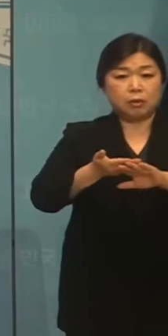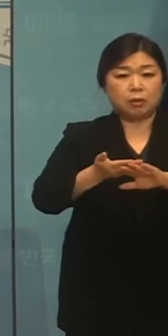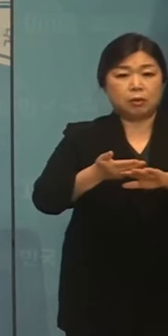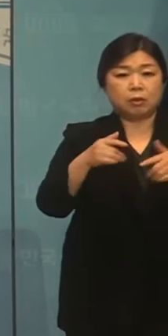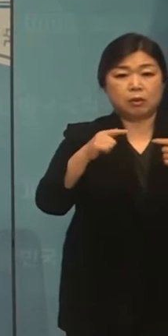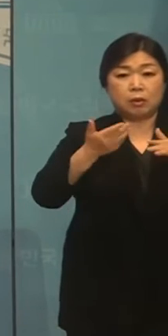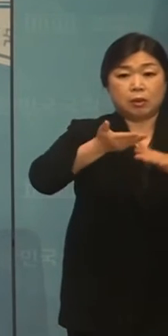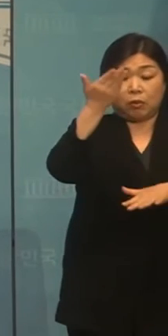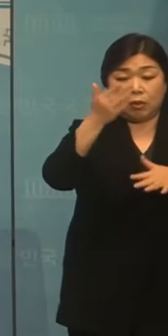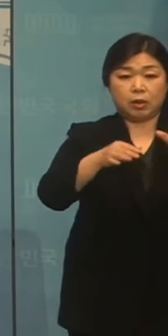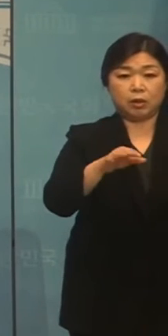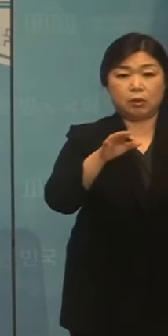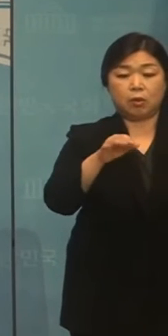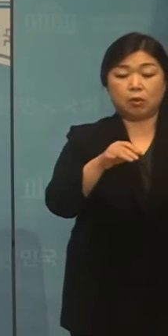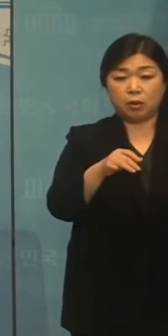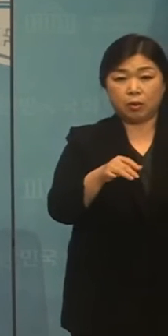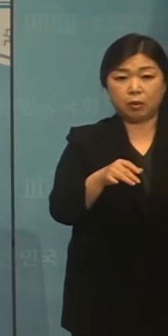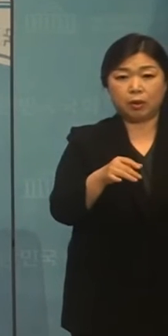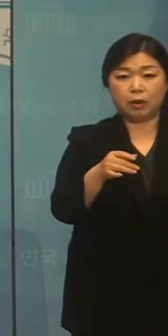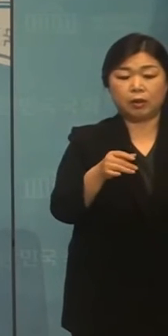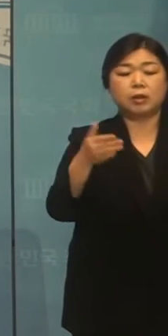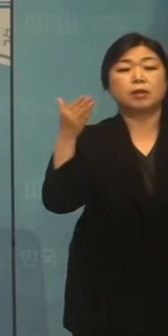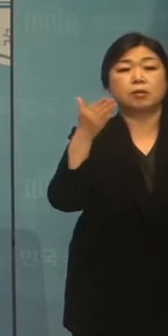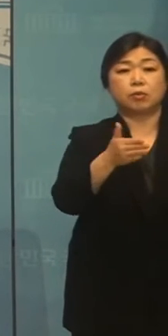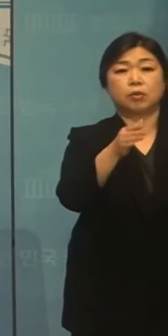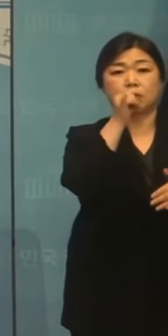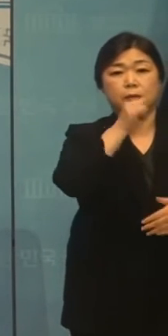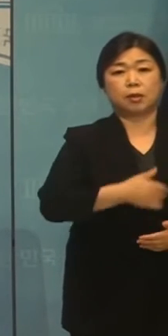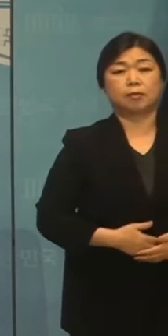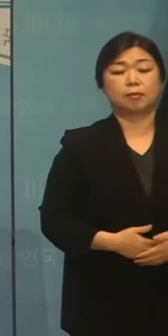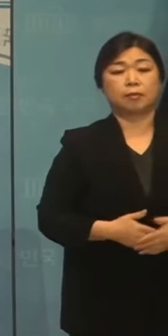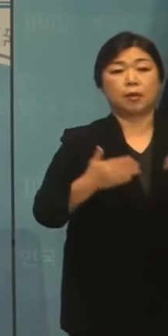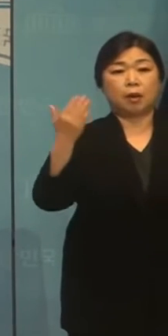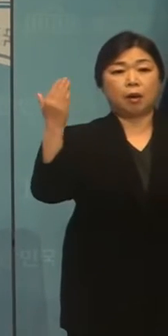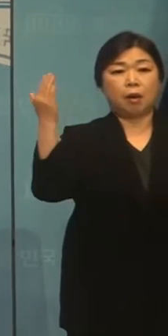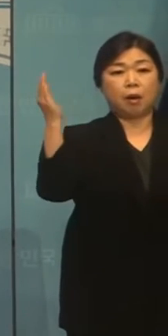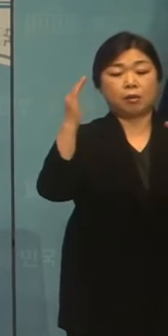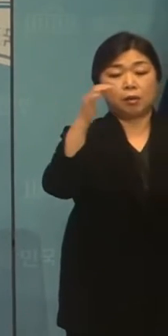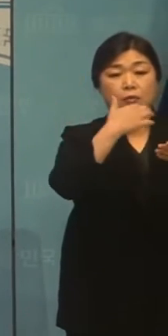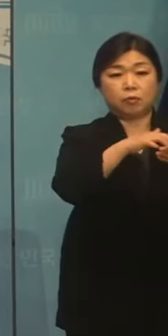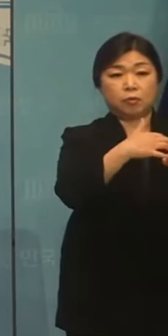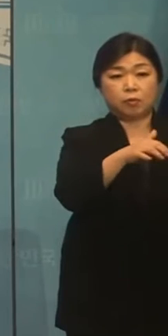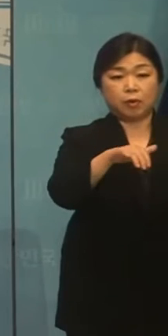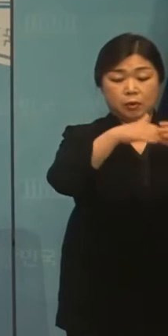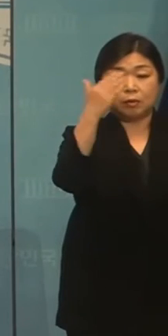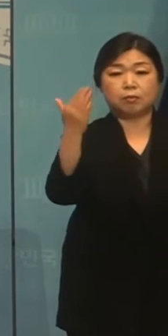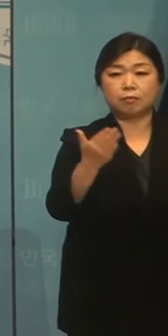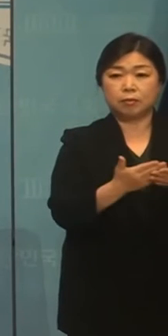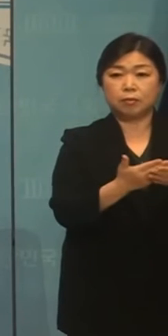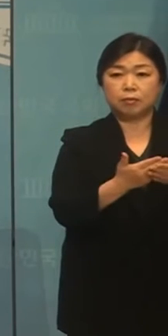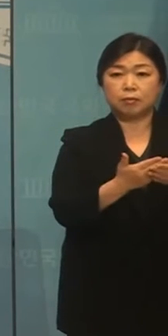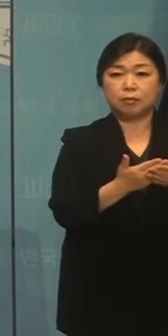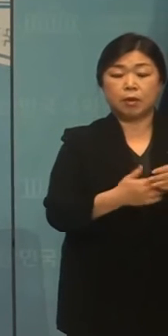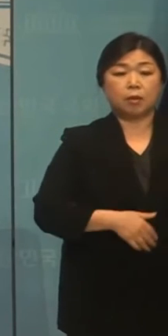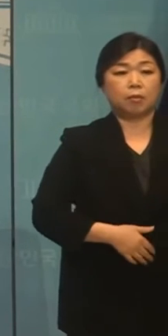지역에 집중되어 있습니다. 학생 수로는 전체